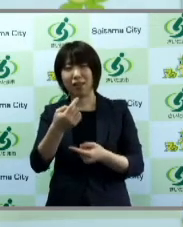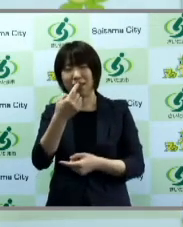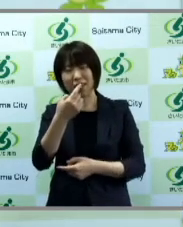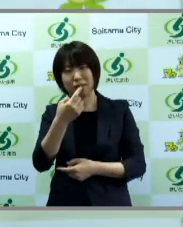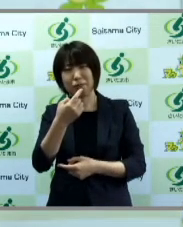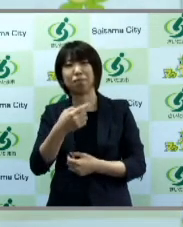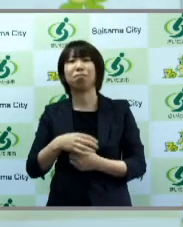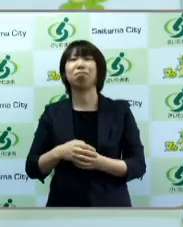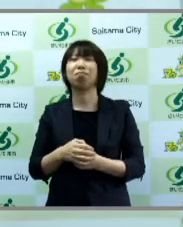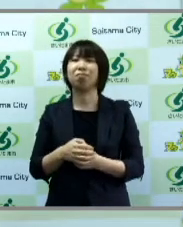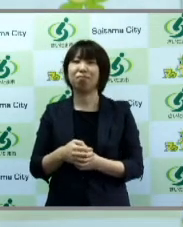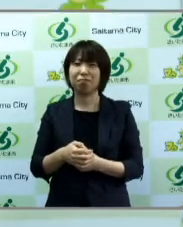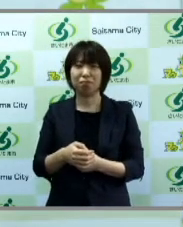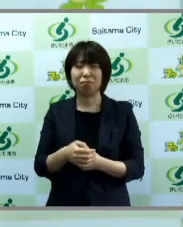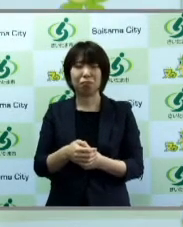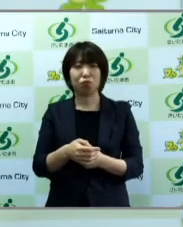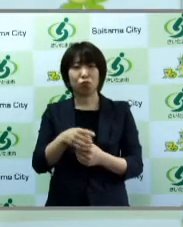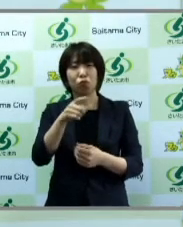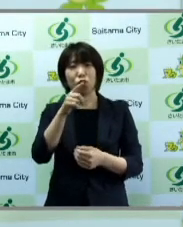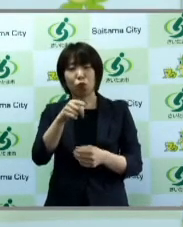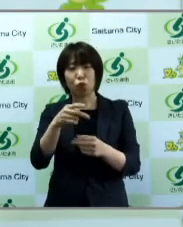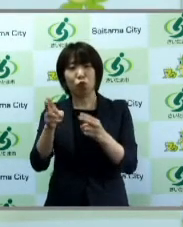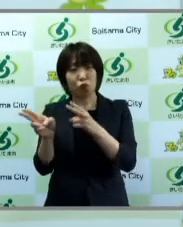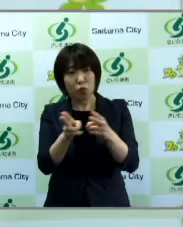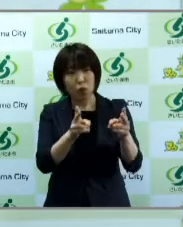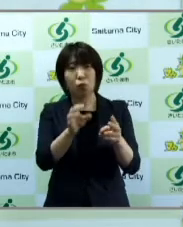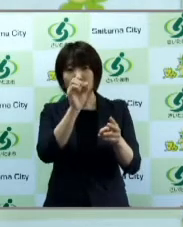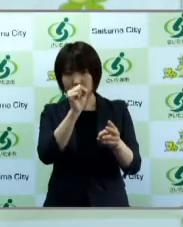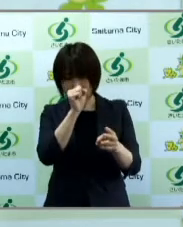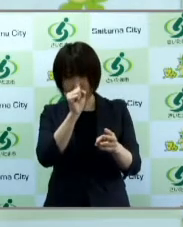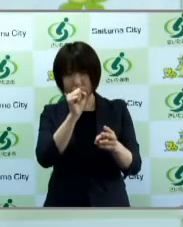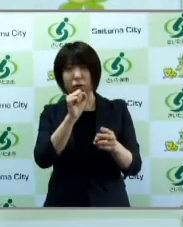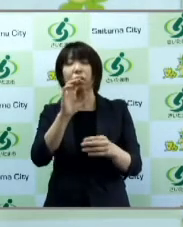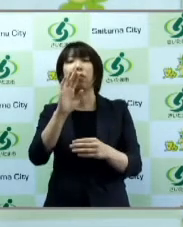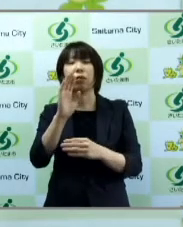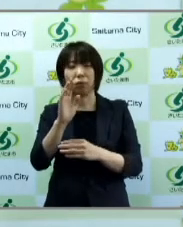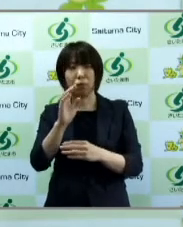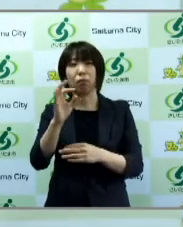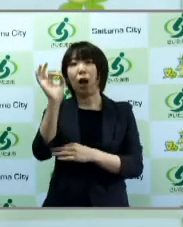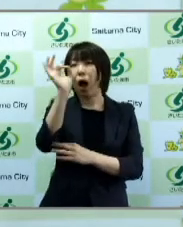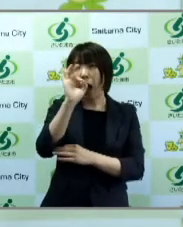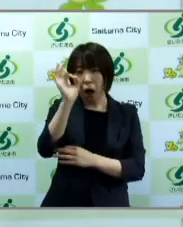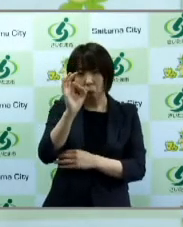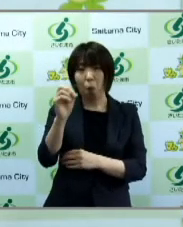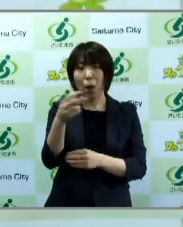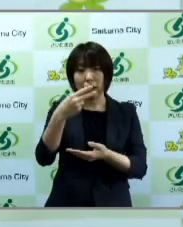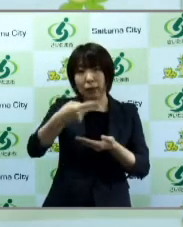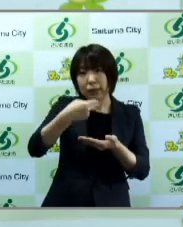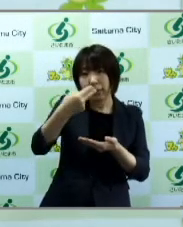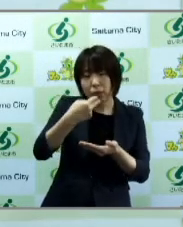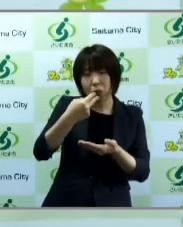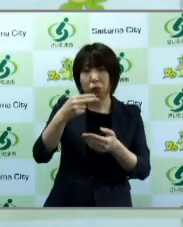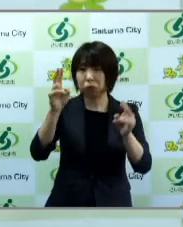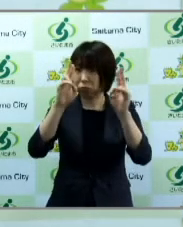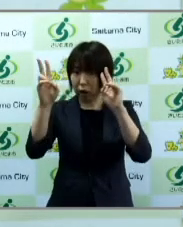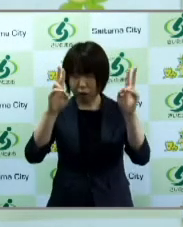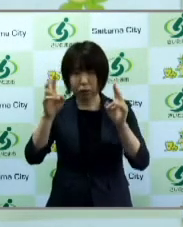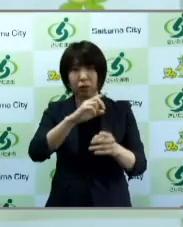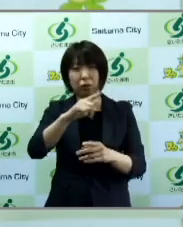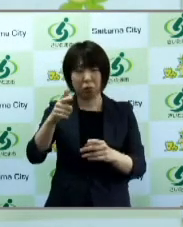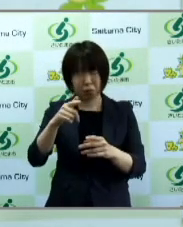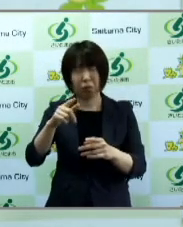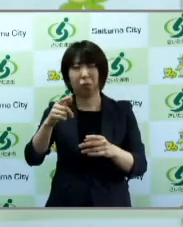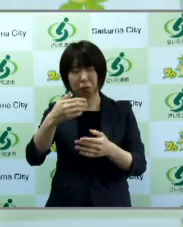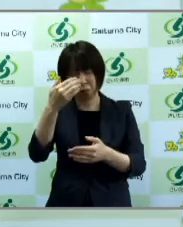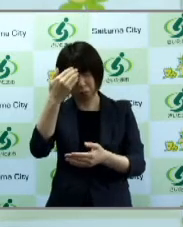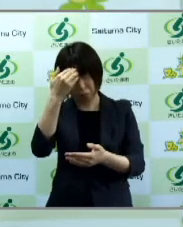このキャンペーン自体は決して悪いことではないし、私たちも観光とかあるいは飲食関係の皆さんがものすごい打撃を受けているということは十